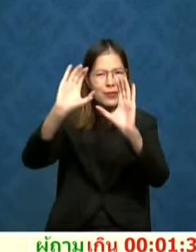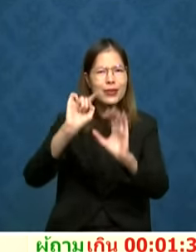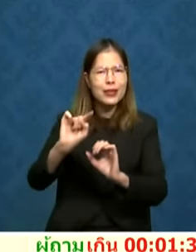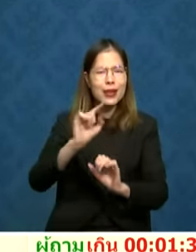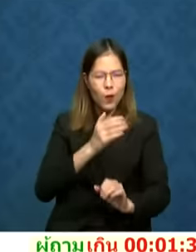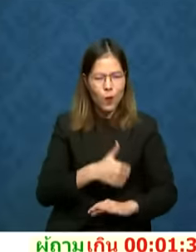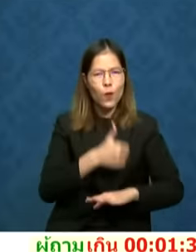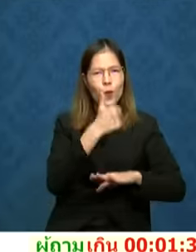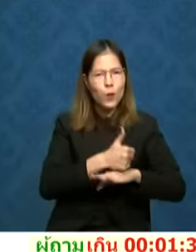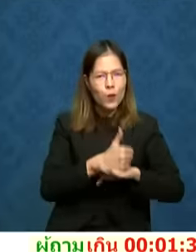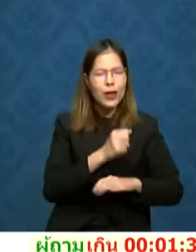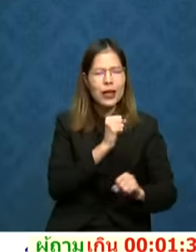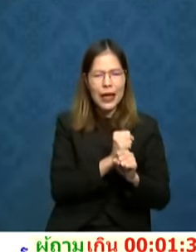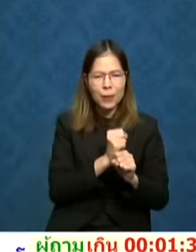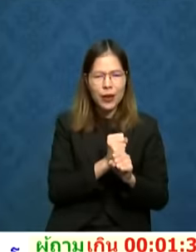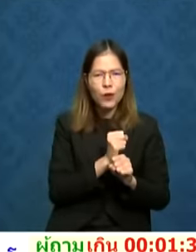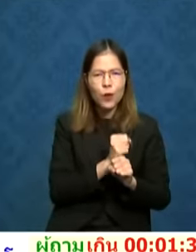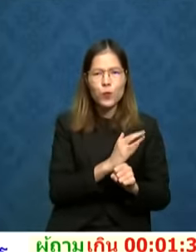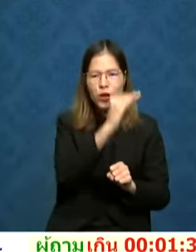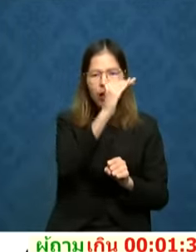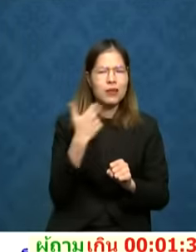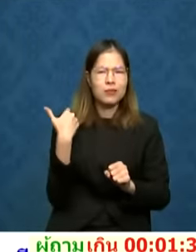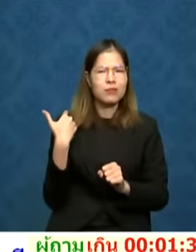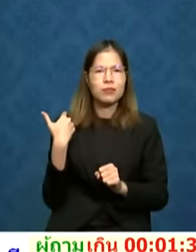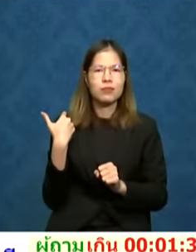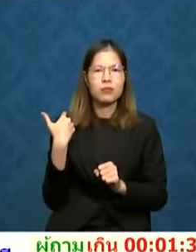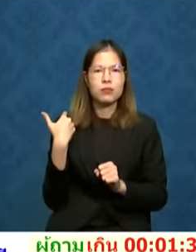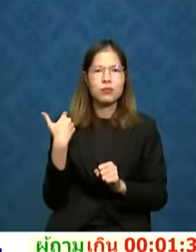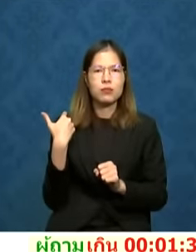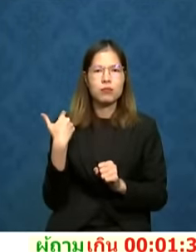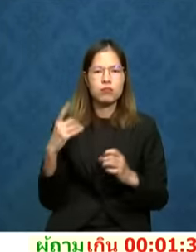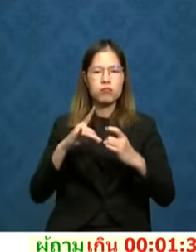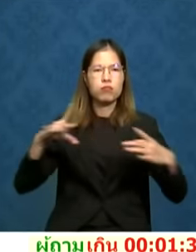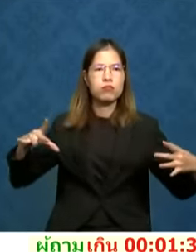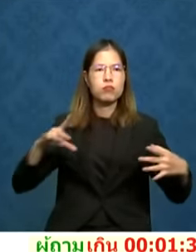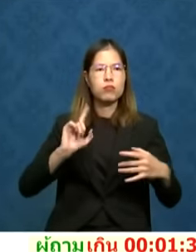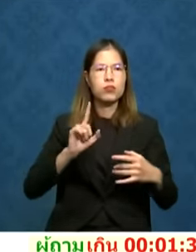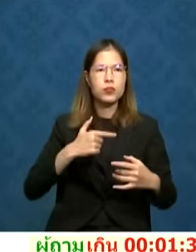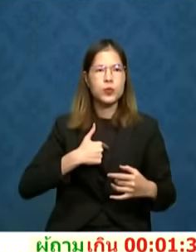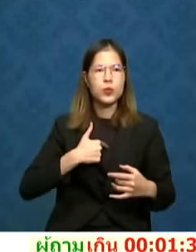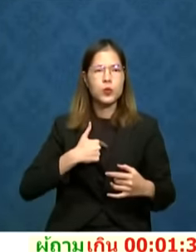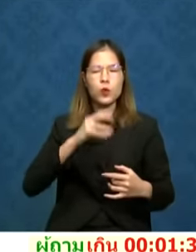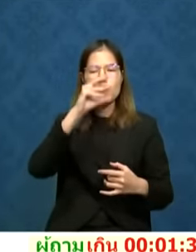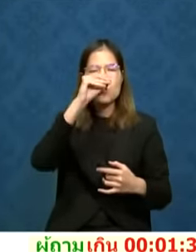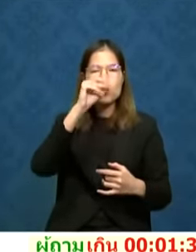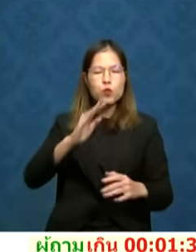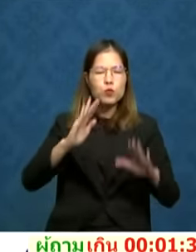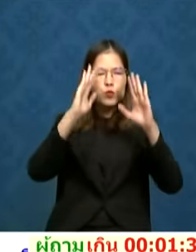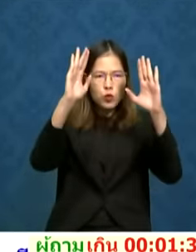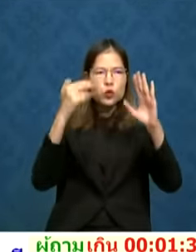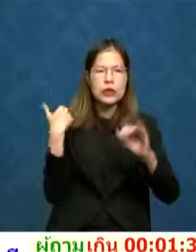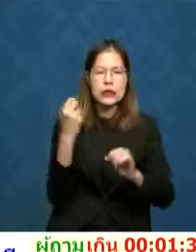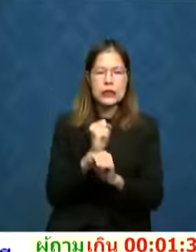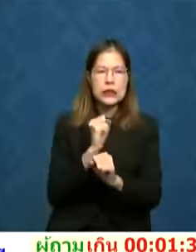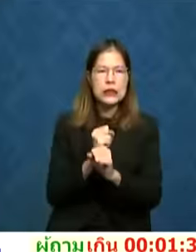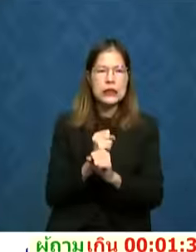DIT ของผู้ใหญ่ somewhereผมวาตรนี้ corporate.ไม่เหะสมที่ท่านบอกวปสบการณ์ผมพออ้ăngผมพูดถประสบการณด้เรื่อง